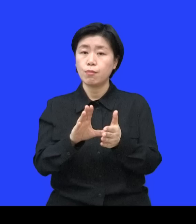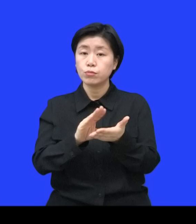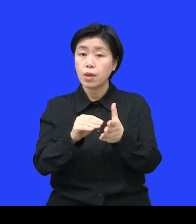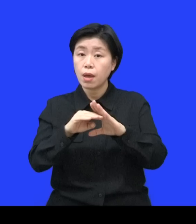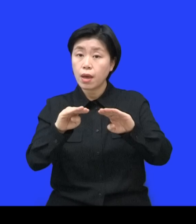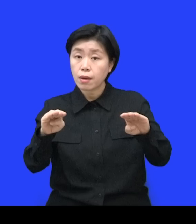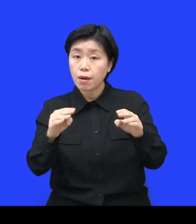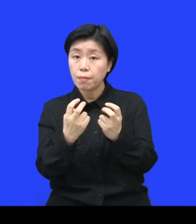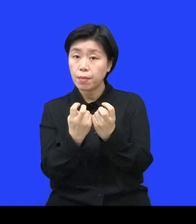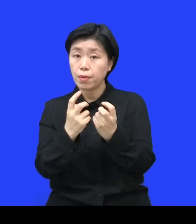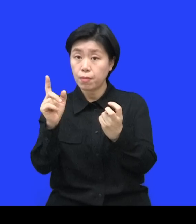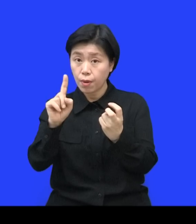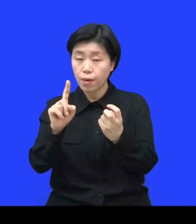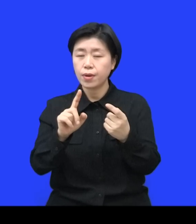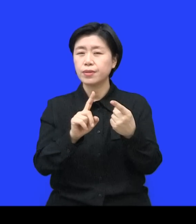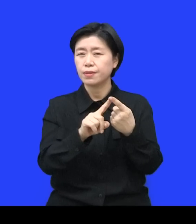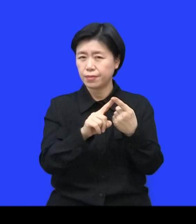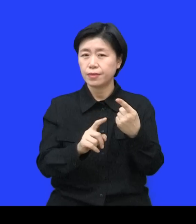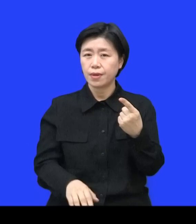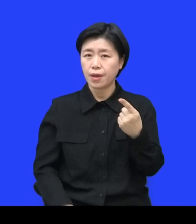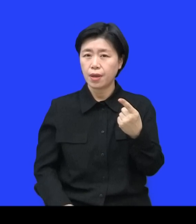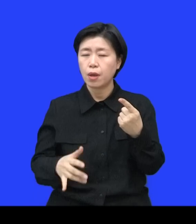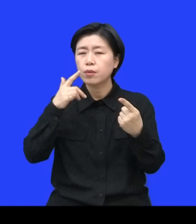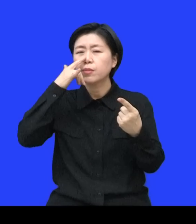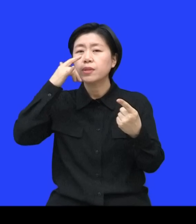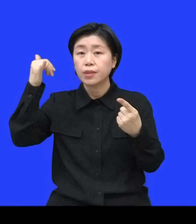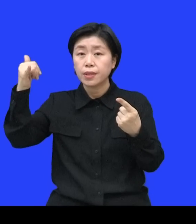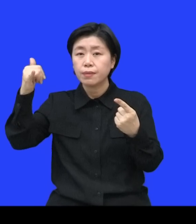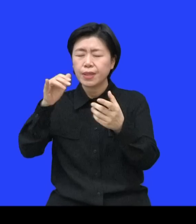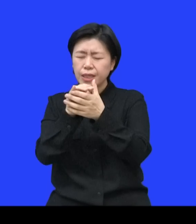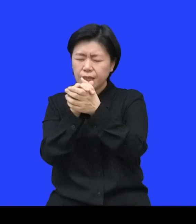일하시냐. 첫 번째가 부모님의 기도예요.